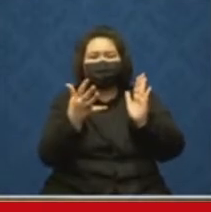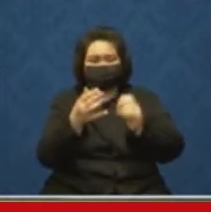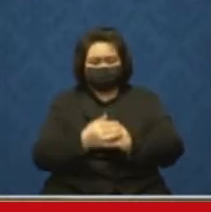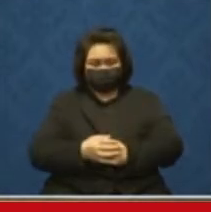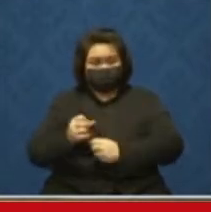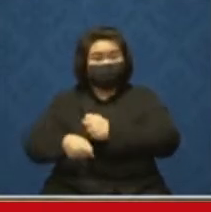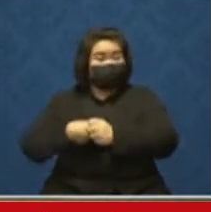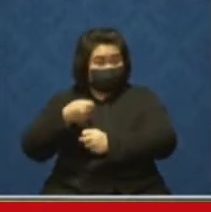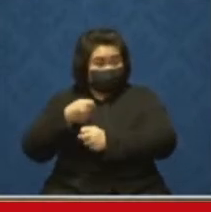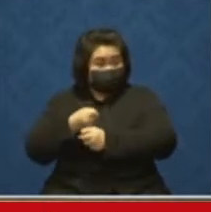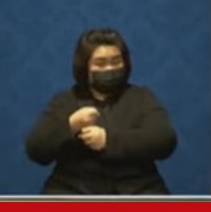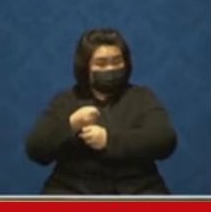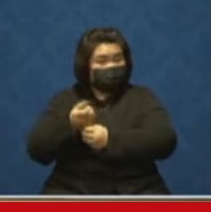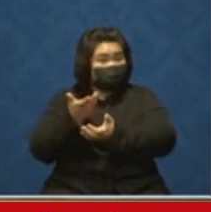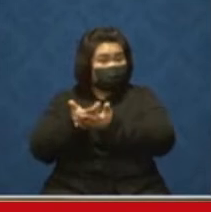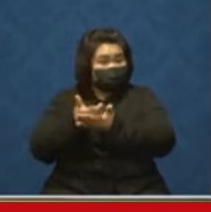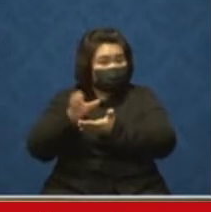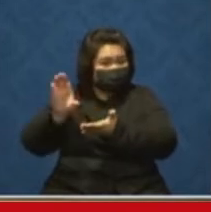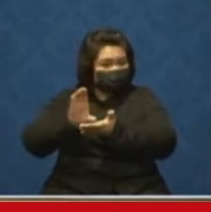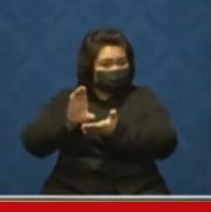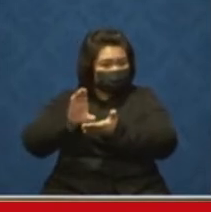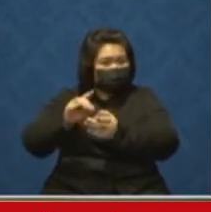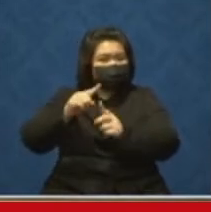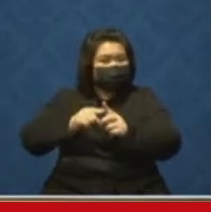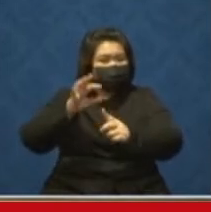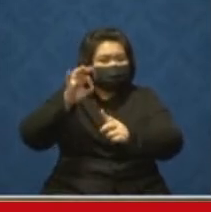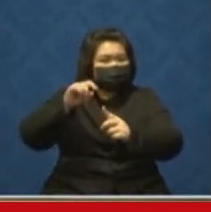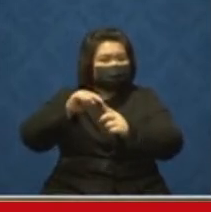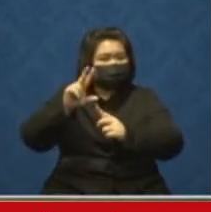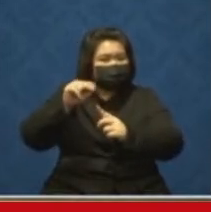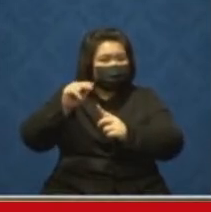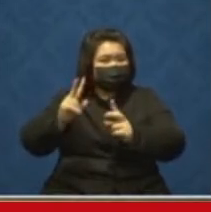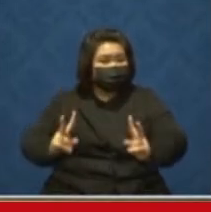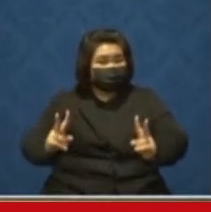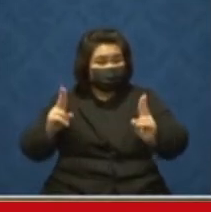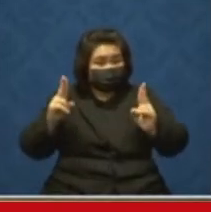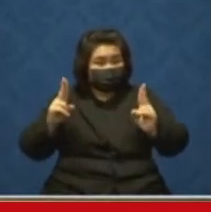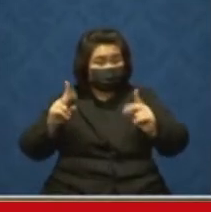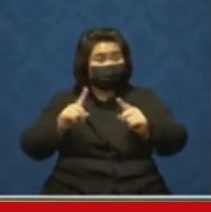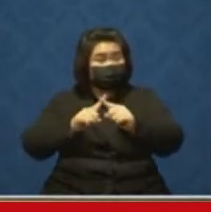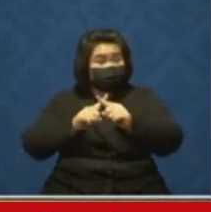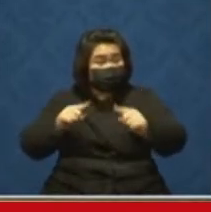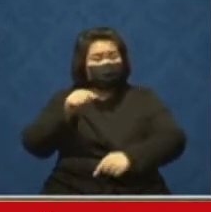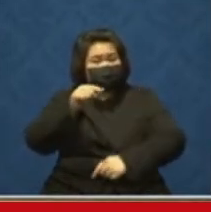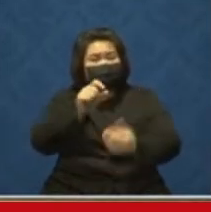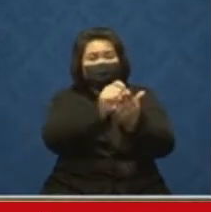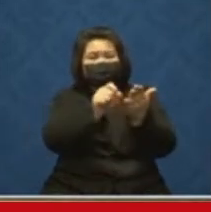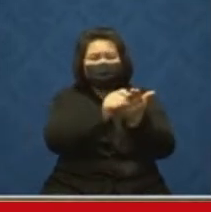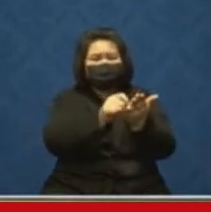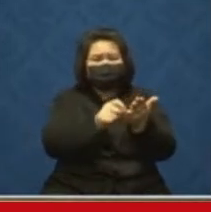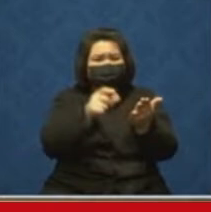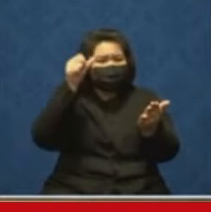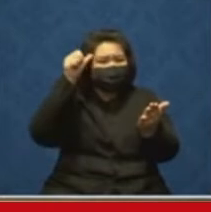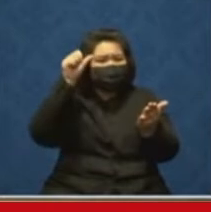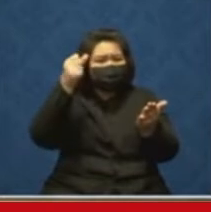และปีงบประมาณ 30 กัยาคอสนสุดแต่ทานใช้เวลาเขียนใ TOR เพีง